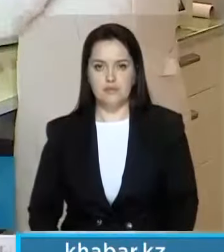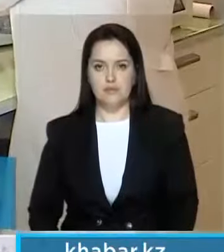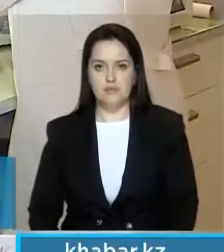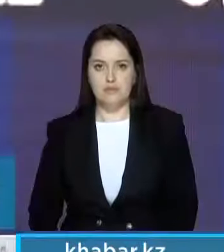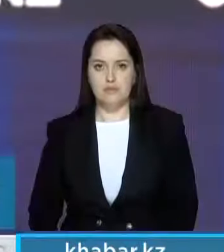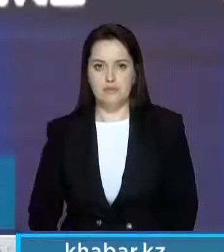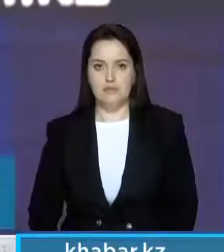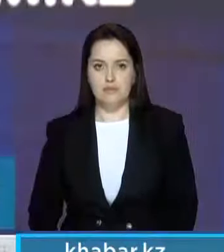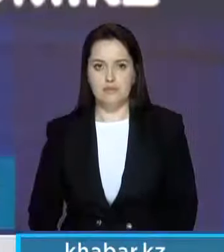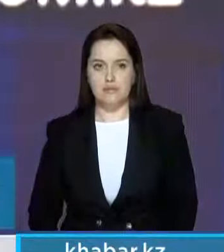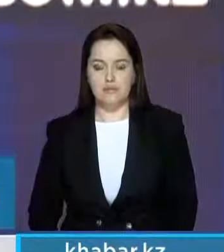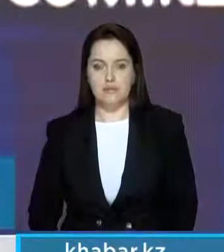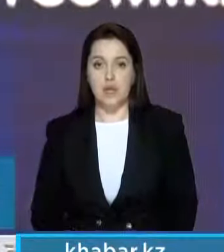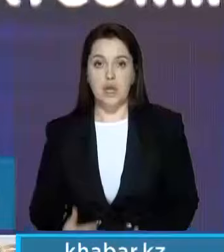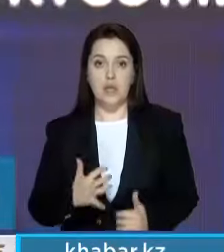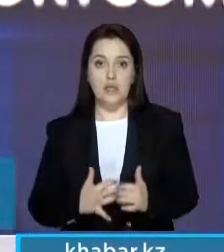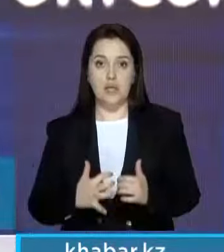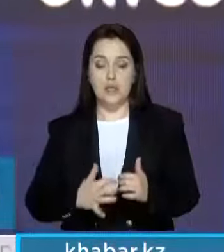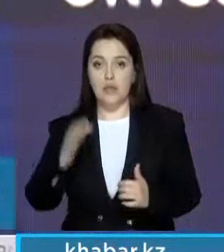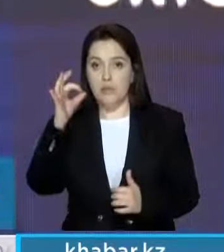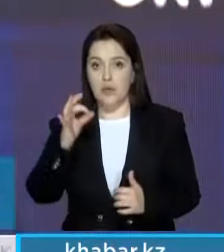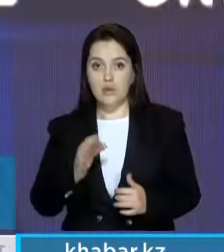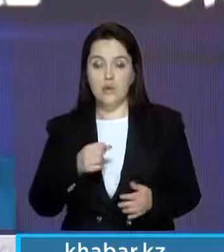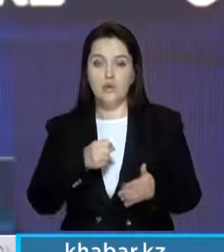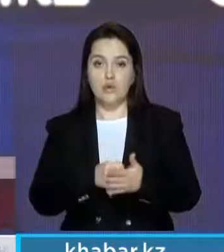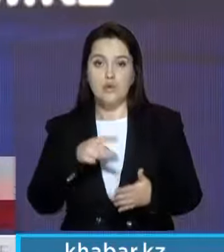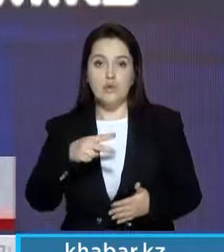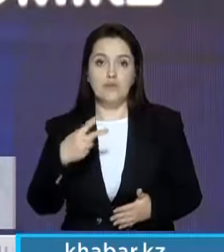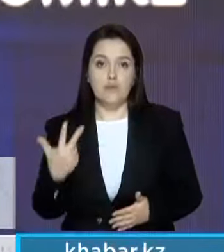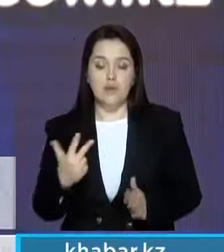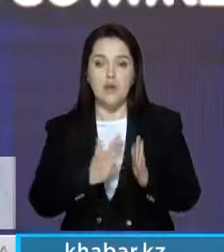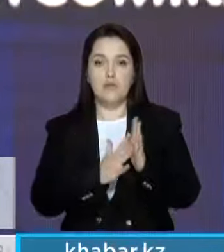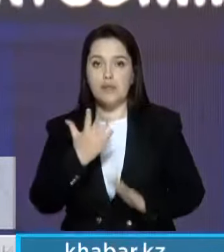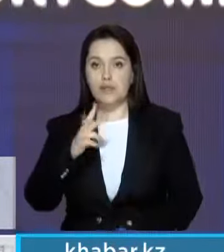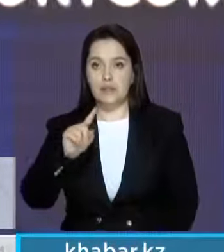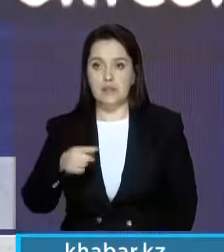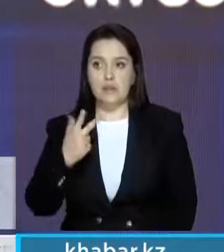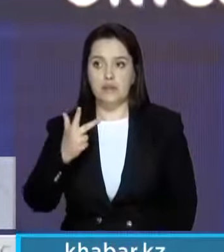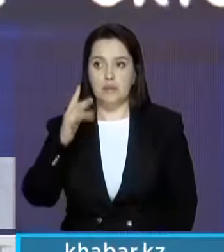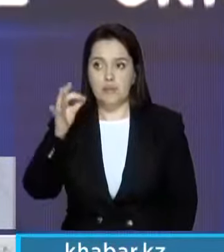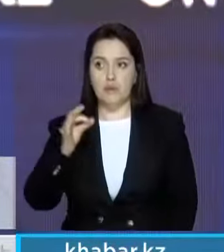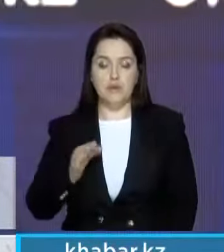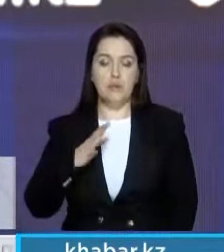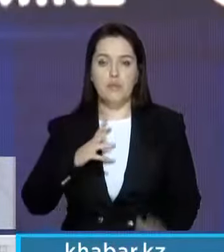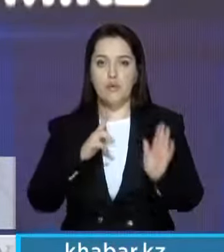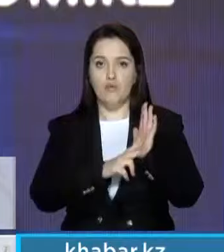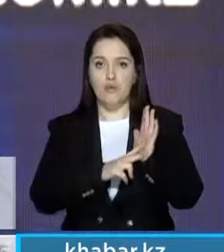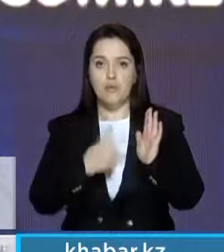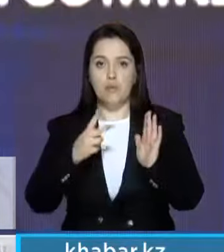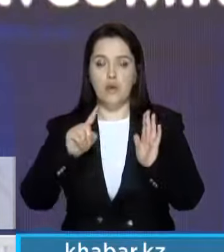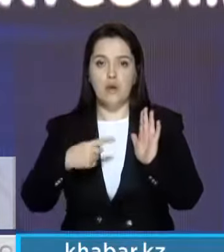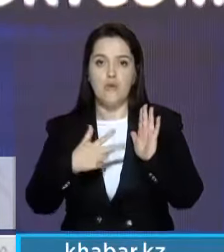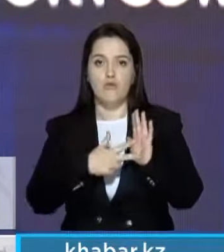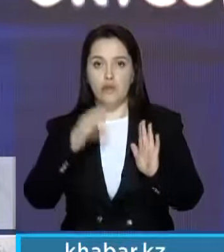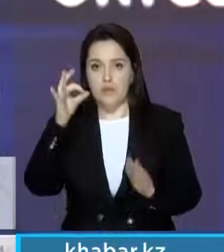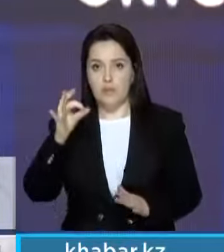практики средний процент трудоустройства в 2023 году вырос на 3,3 про и составил 82,8 про В